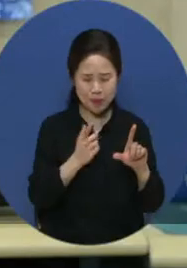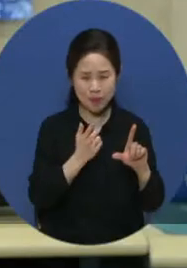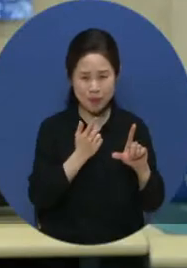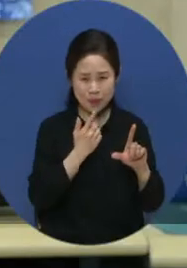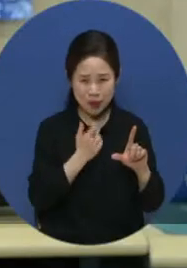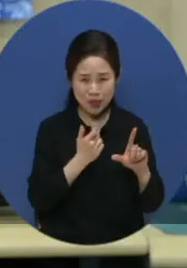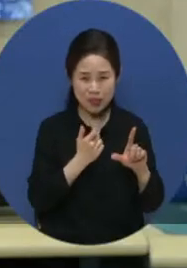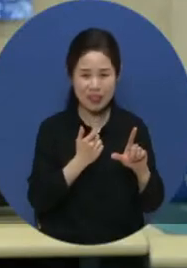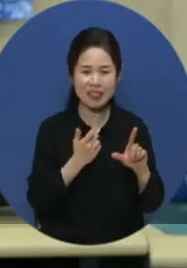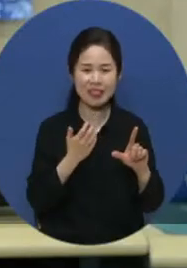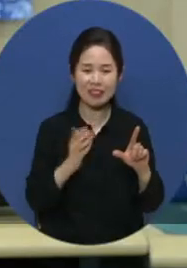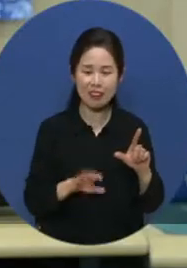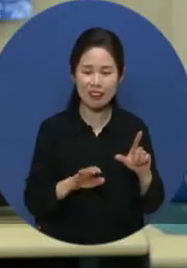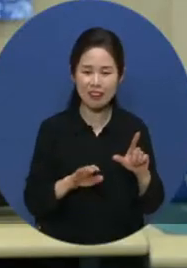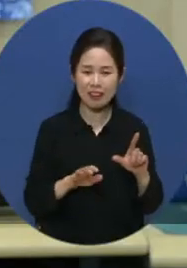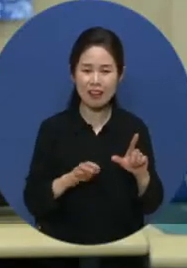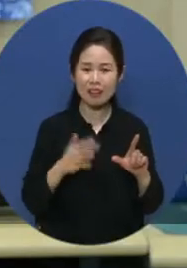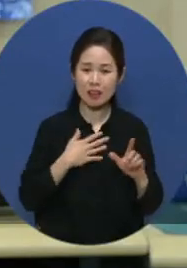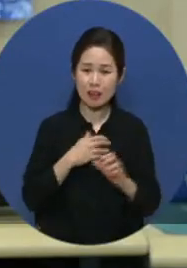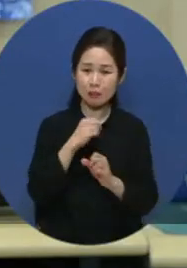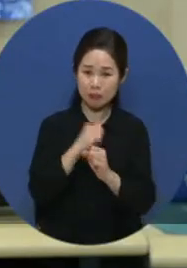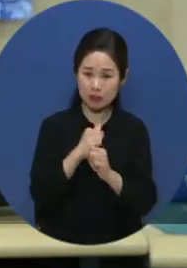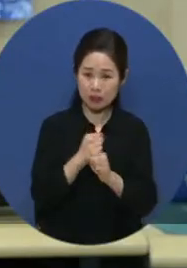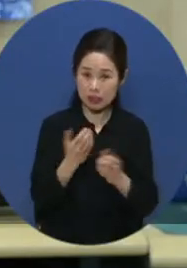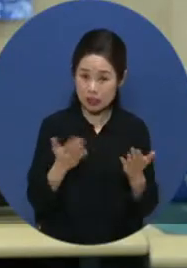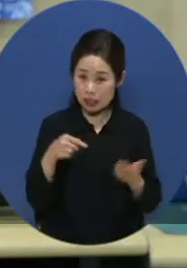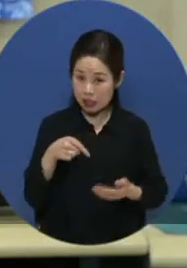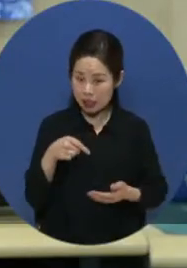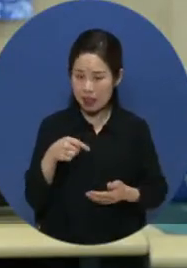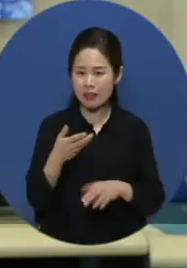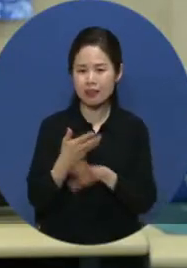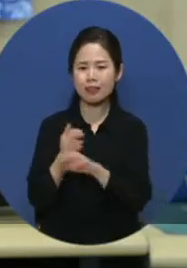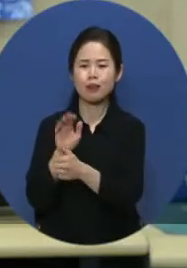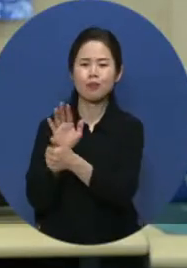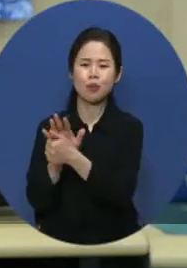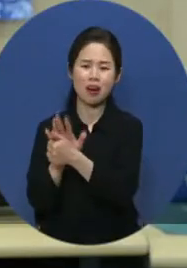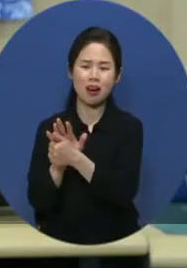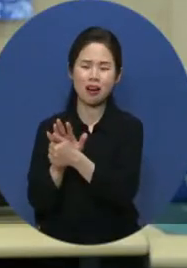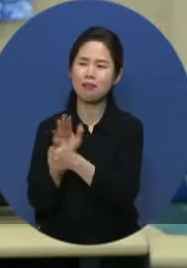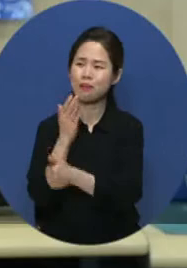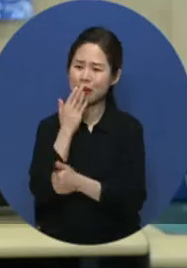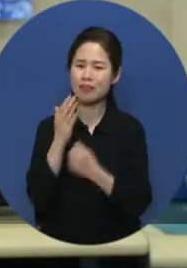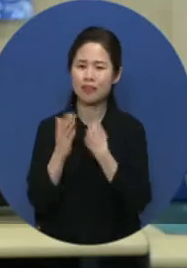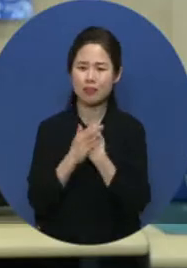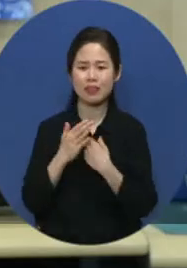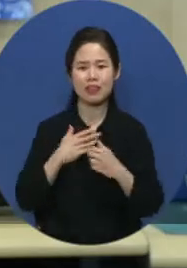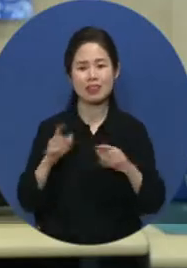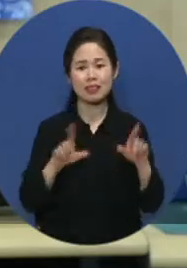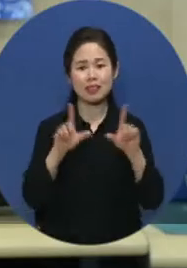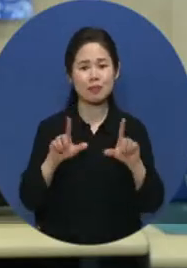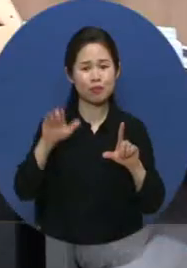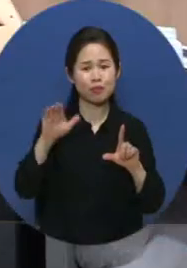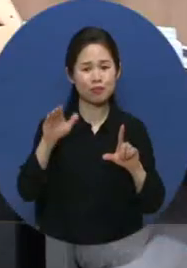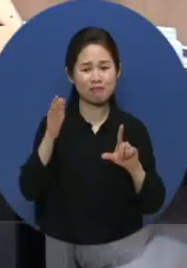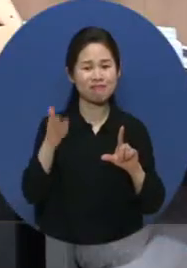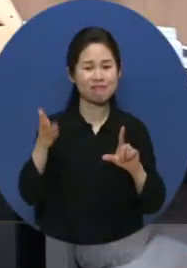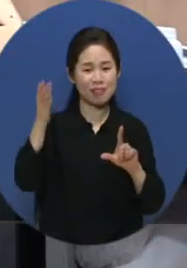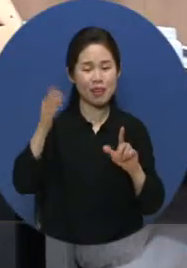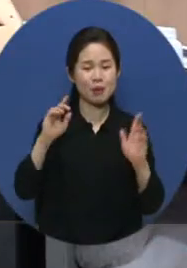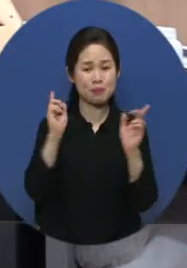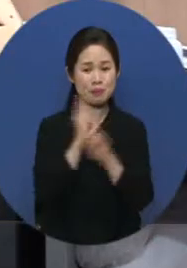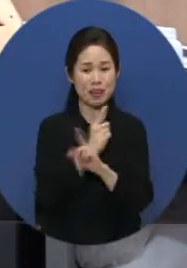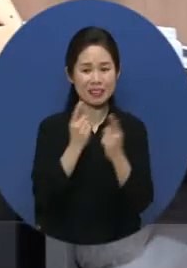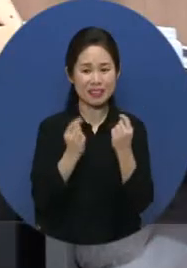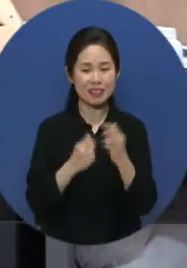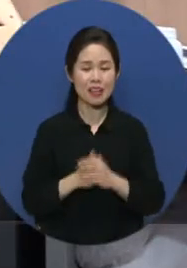그냥 누군가에게 좀 더 도움이 되는 일을 할 수 있다는 것 자체에 저도 이제 제 스스로 삶도 많이 나아졌다고 생각합니다. 바뀌었다고요. 앞으로의